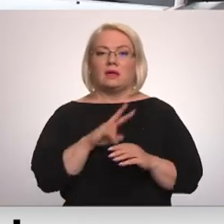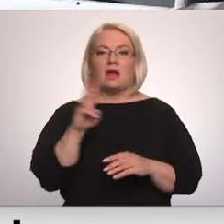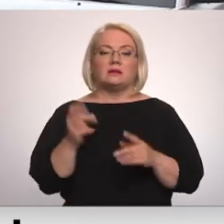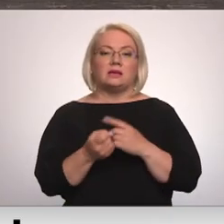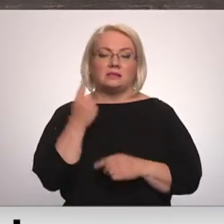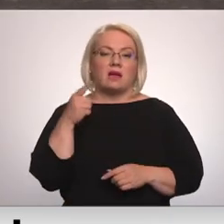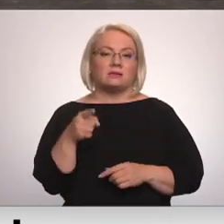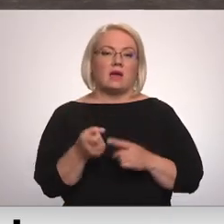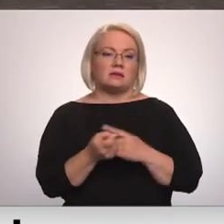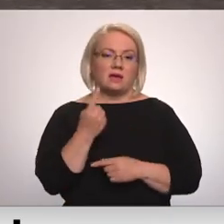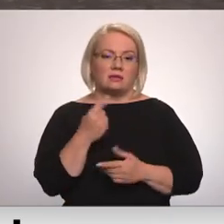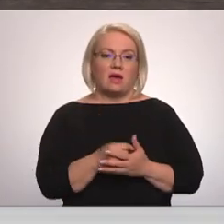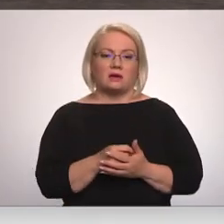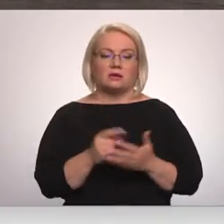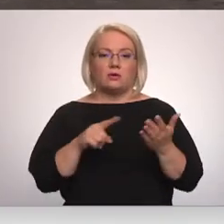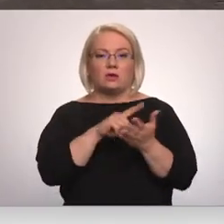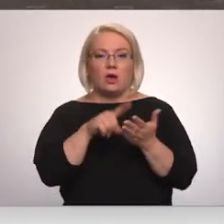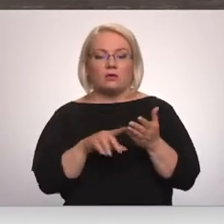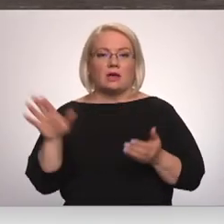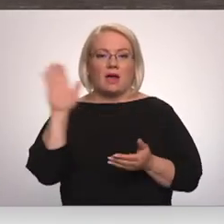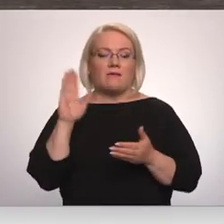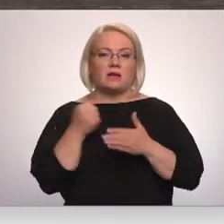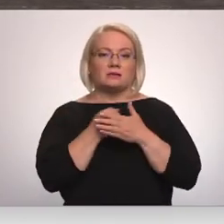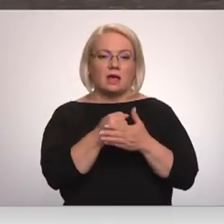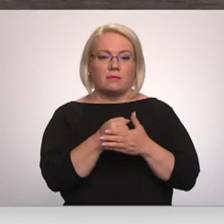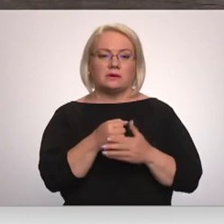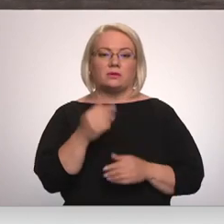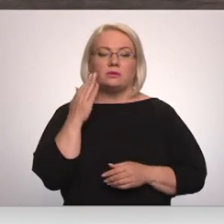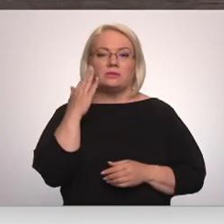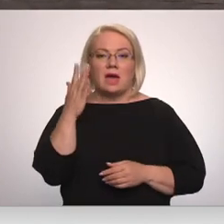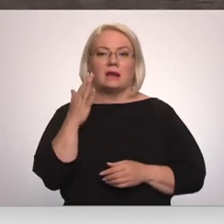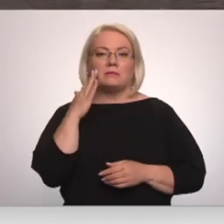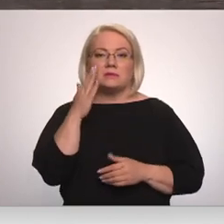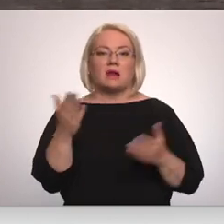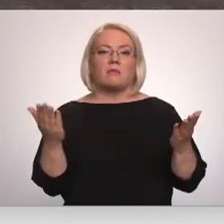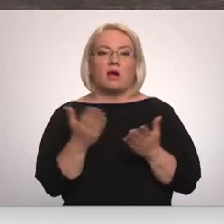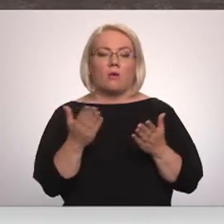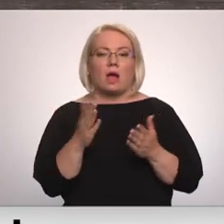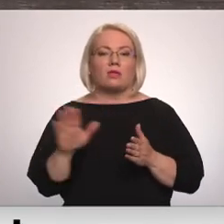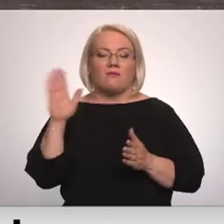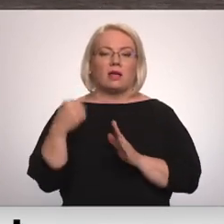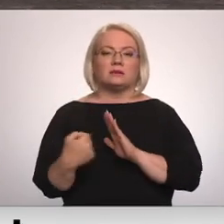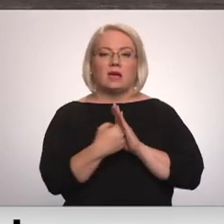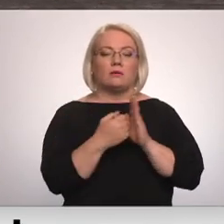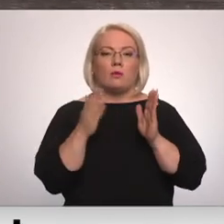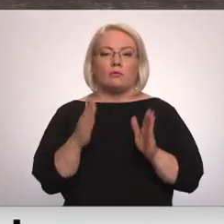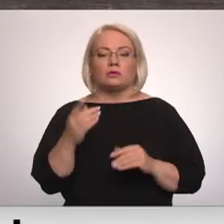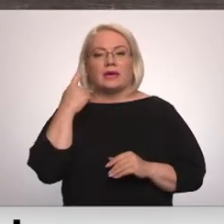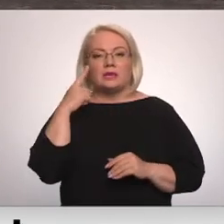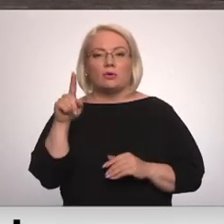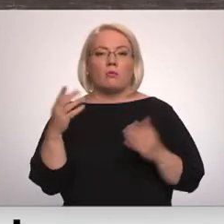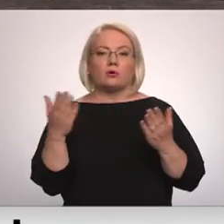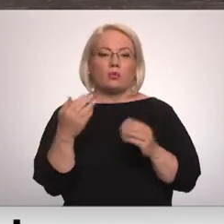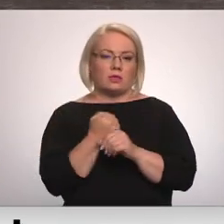tas sanāks. Vēl cerat, ka valsts kā atbalstīs? Nu, ceram, ka kaut kāds atbalsts būs, ka izdomās, ko